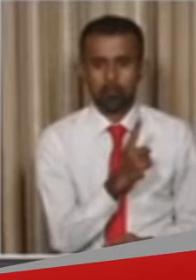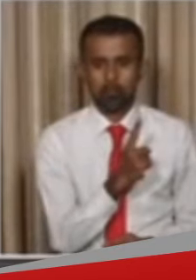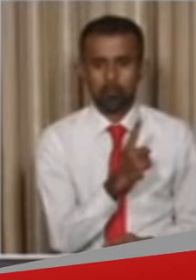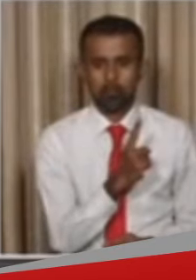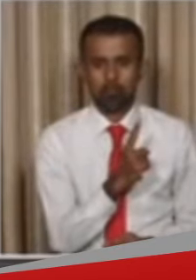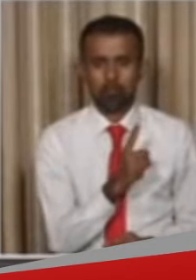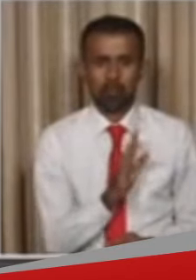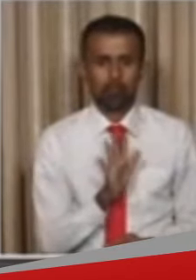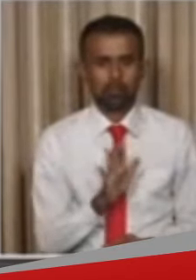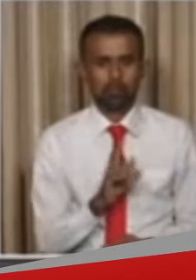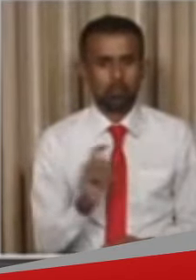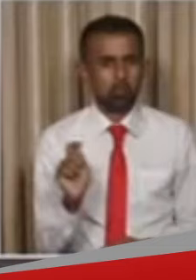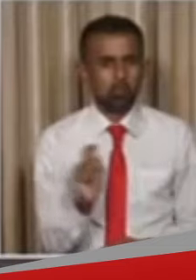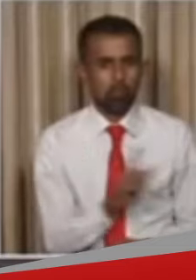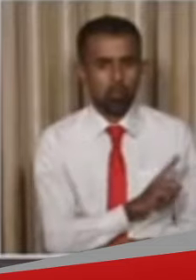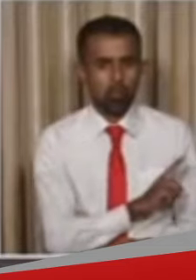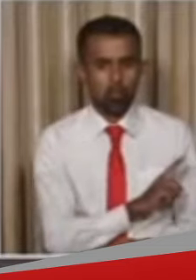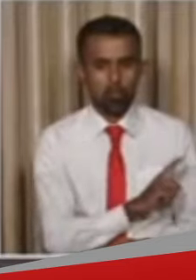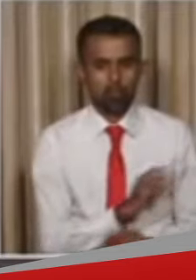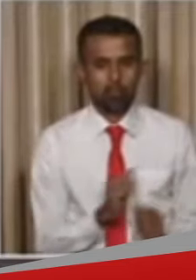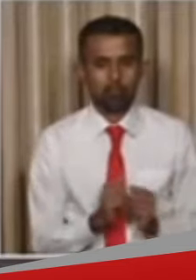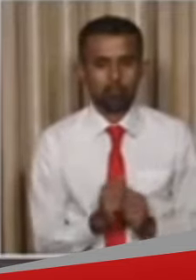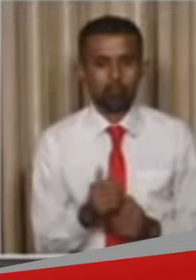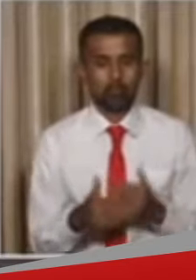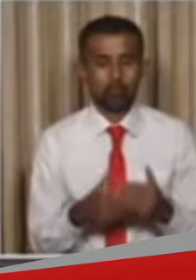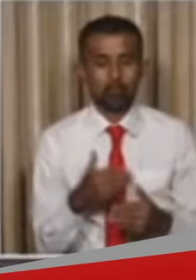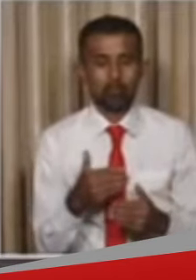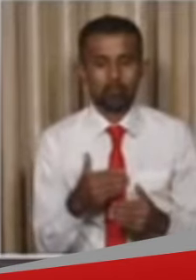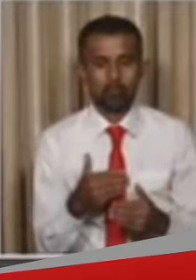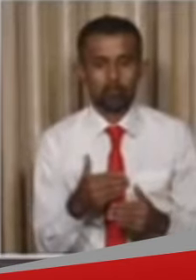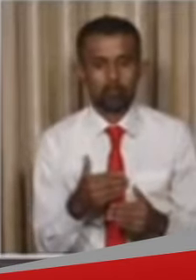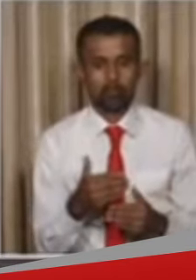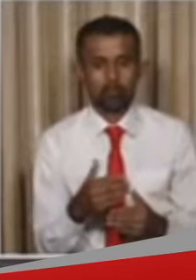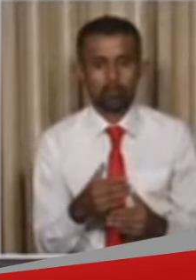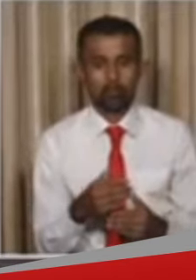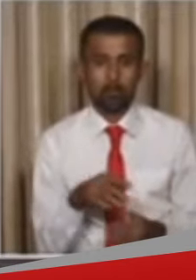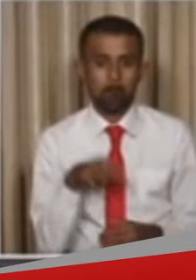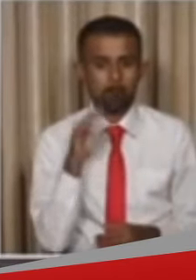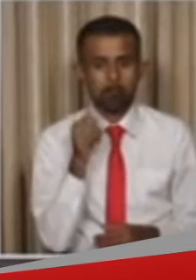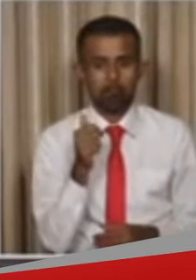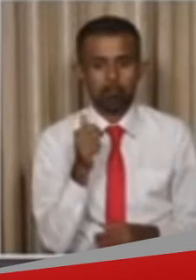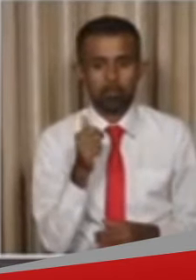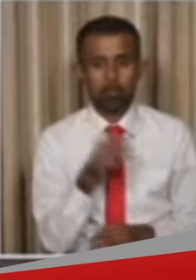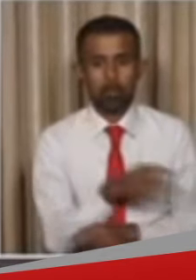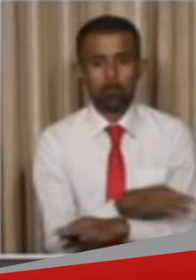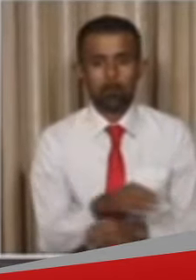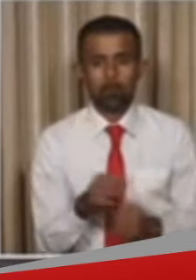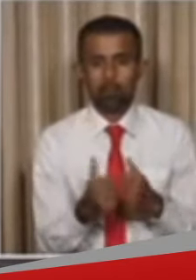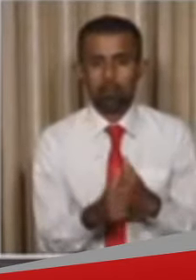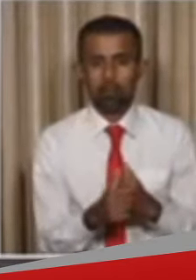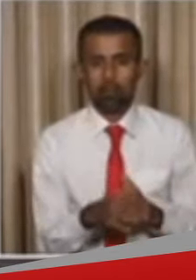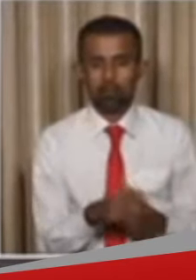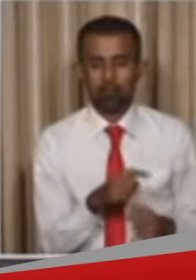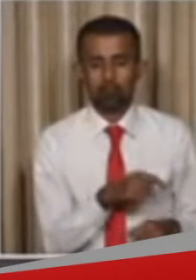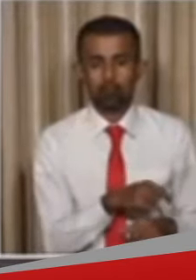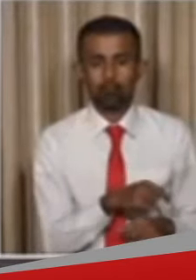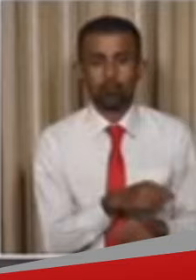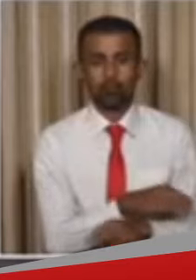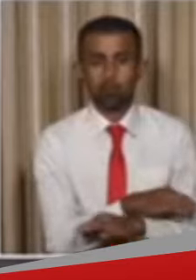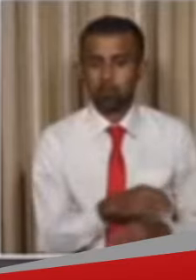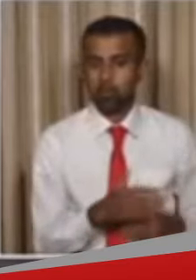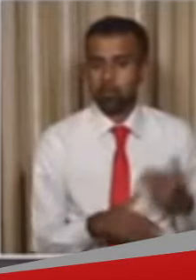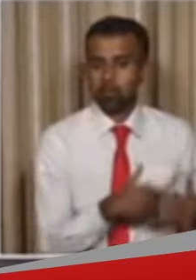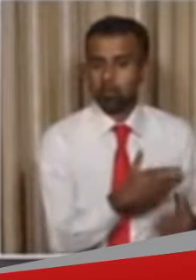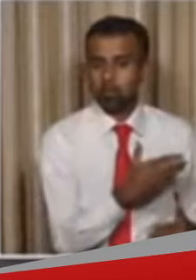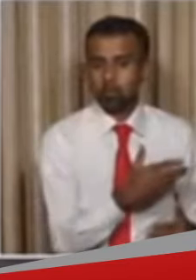ඩොලර් එකක් පමණක් අය කරලා ඒ කටයුත්ත කරන්නට පිළි අරගෙන ඒ සිස්ටම් එක හදලා තියෙද්දි සිස්ටම් එක ක්‍රියාත්මක